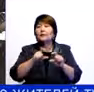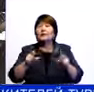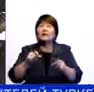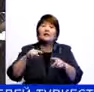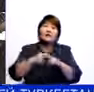надзору